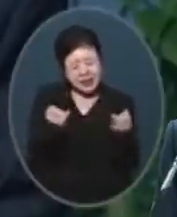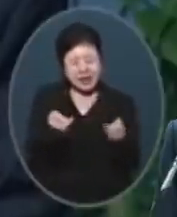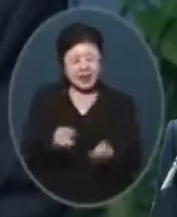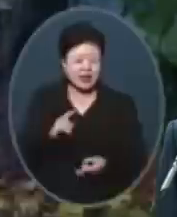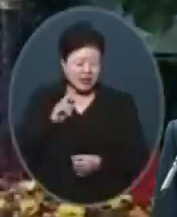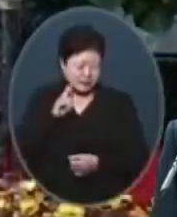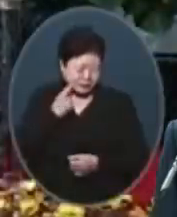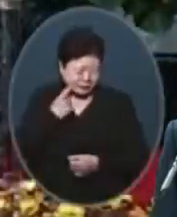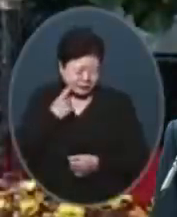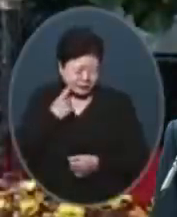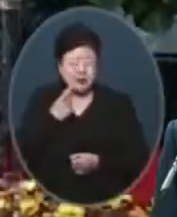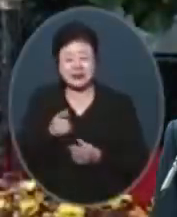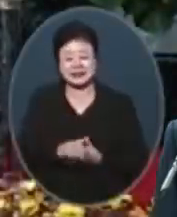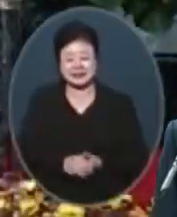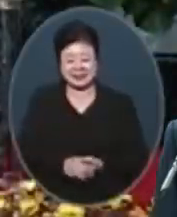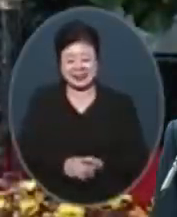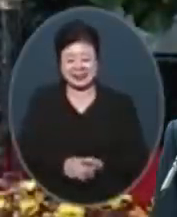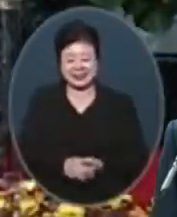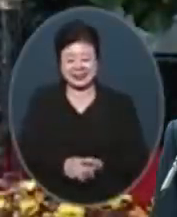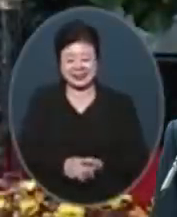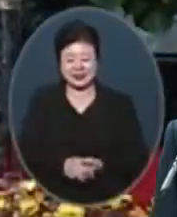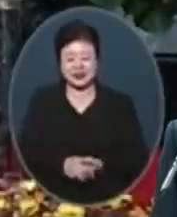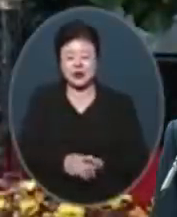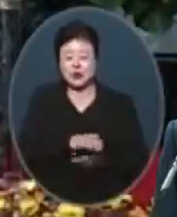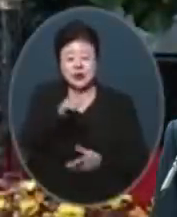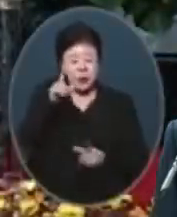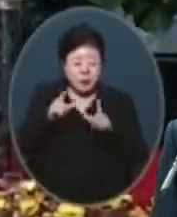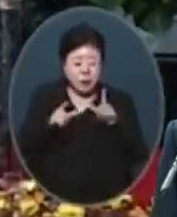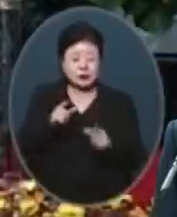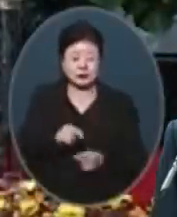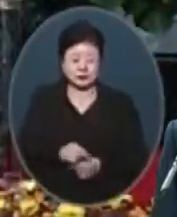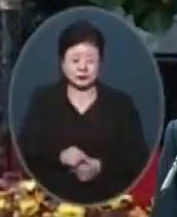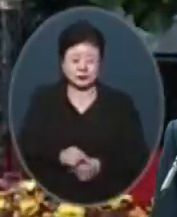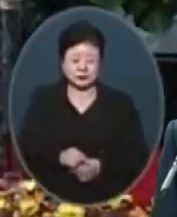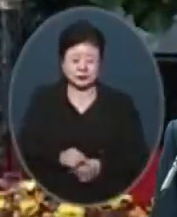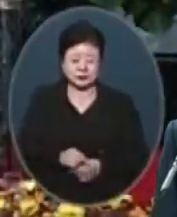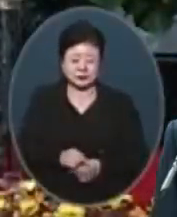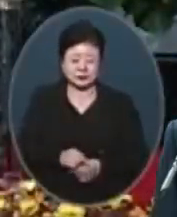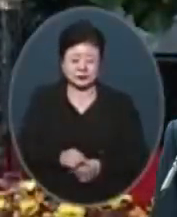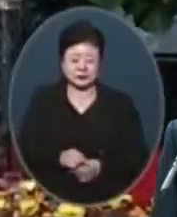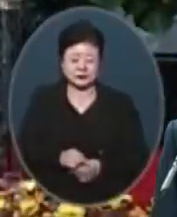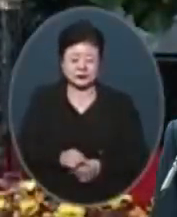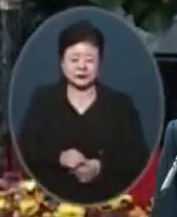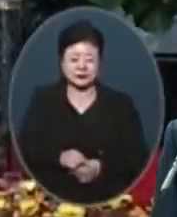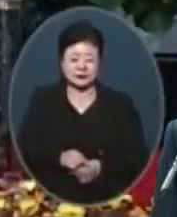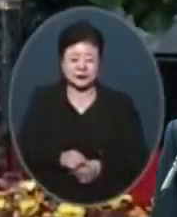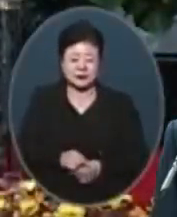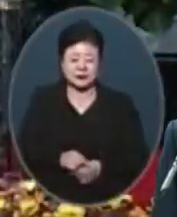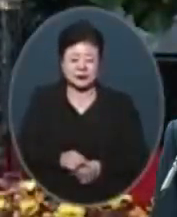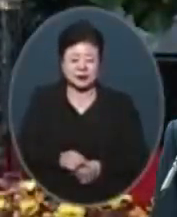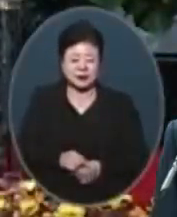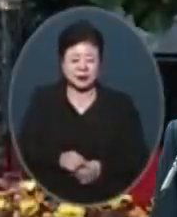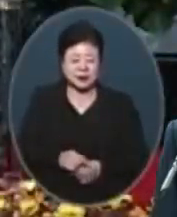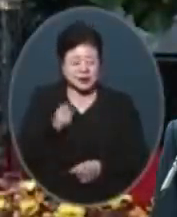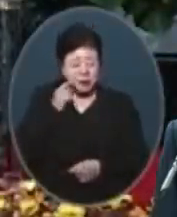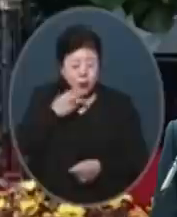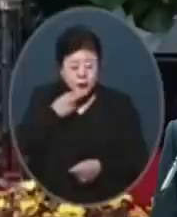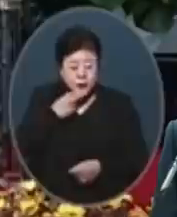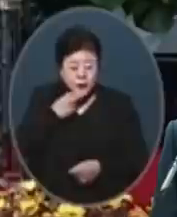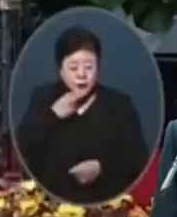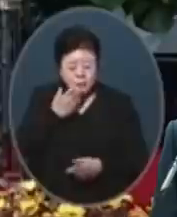이쁜이야 라고 말씀하십니다. 우리 모습이 어떠하든지 하나님께서는 우리를 지극히 사랑하시는